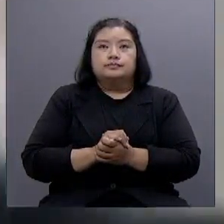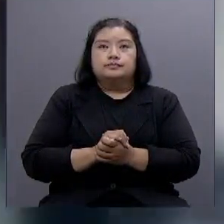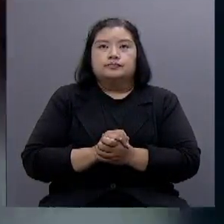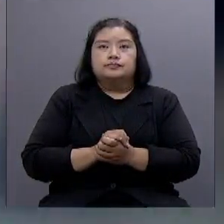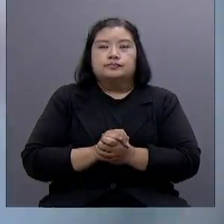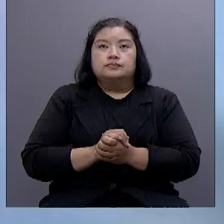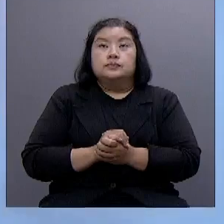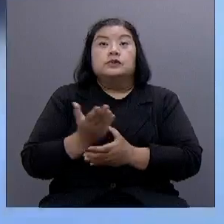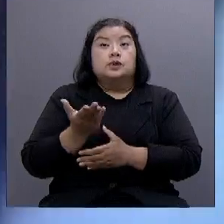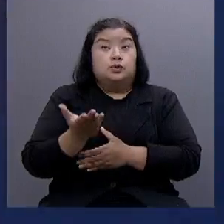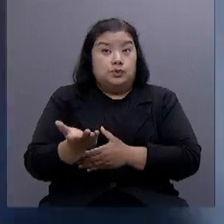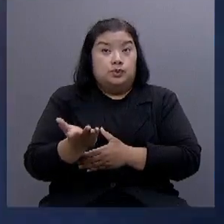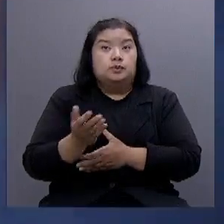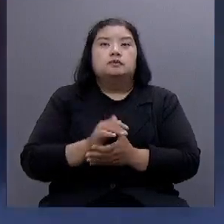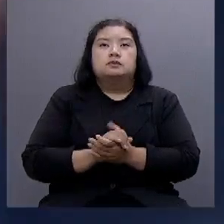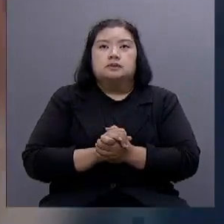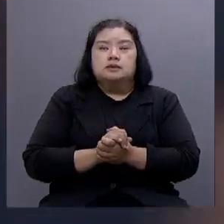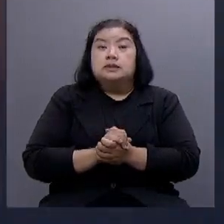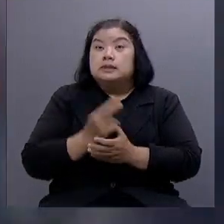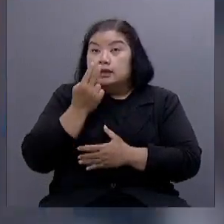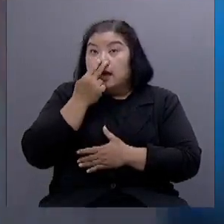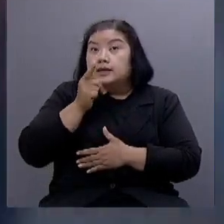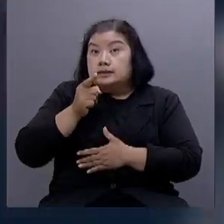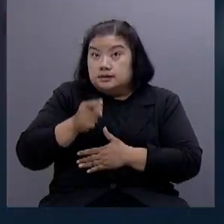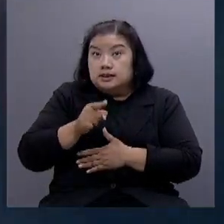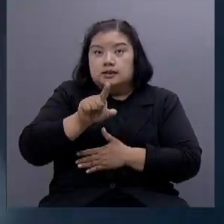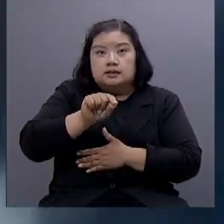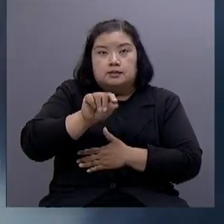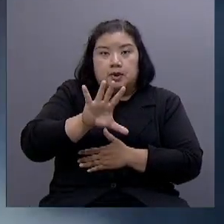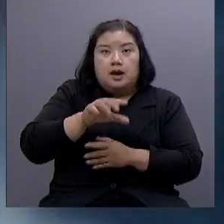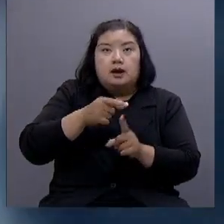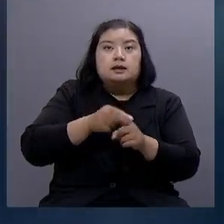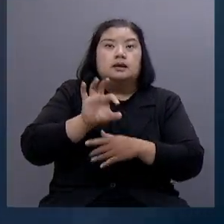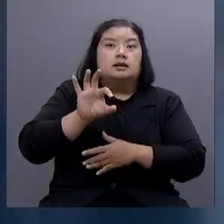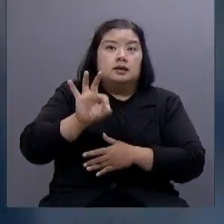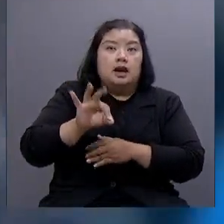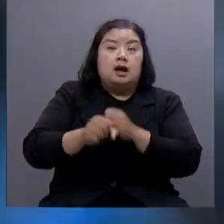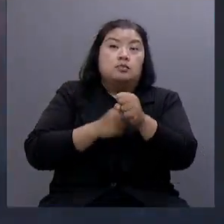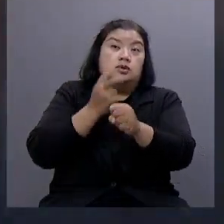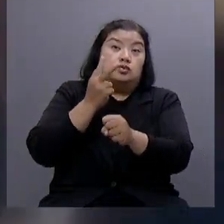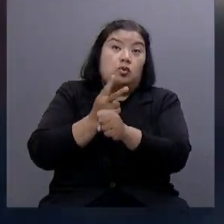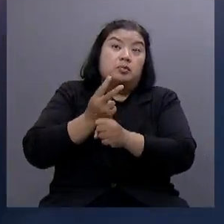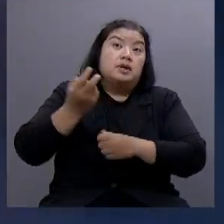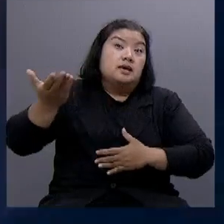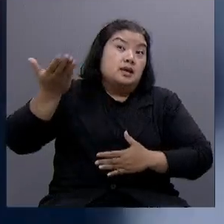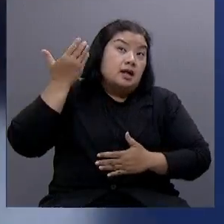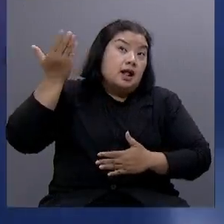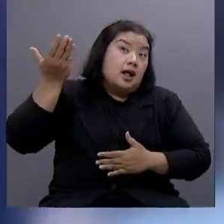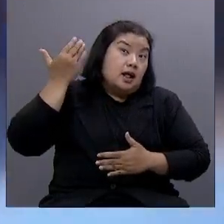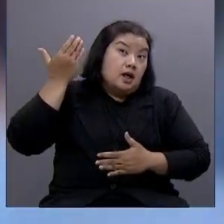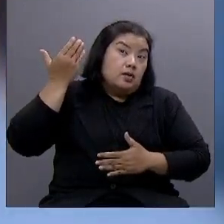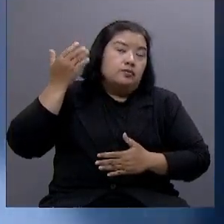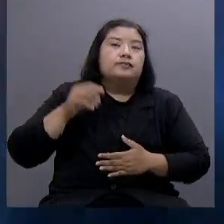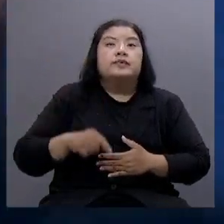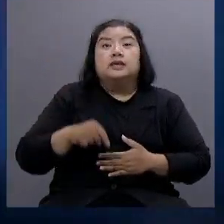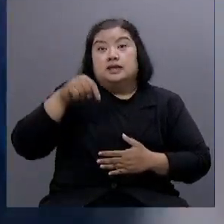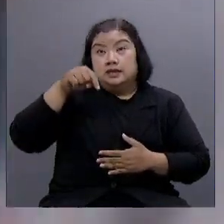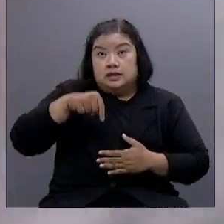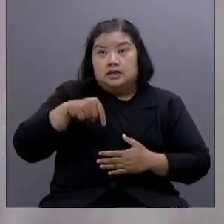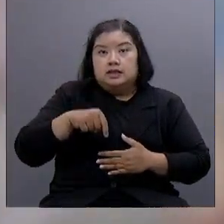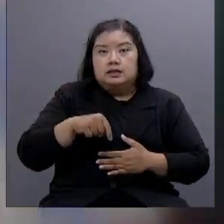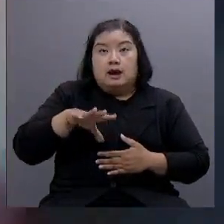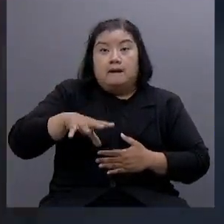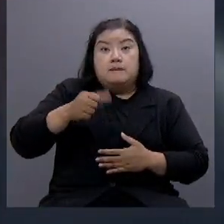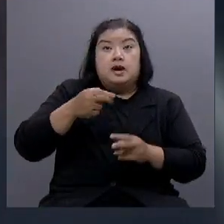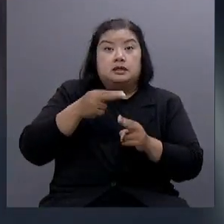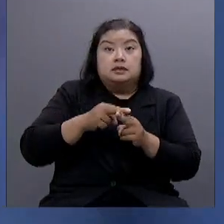นี่เป็นภาพเหตุการณ์ที่เกิดขึ้นเมื่อวันที่25กันยายน2ปีก่อนนะคะในมาคัสคาลาค่ะเหตุ